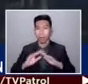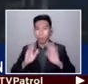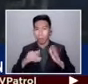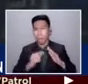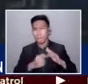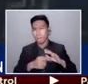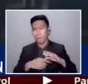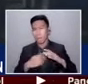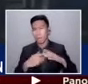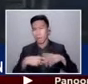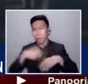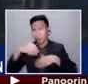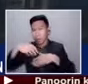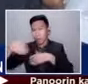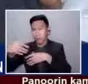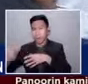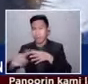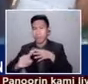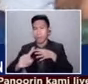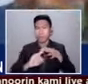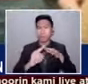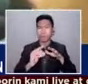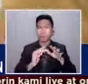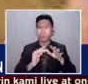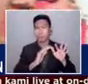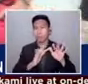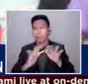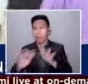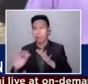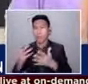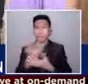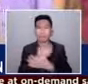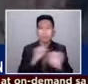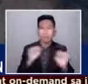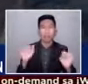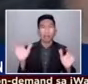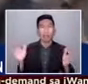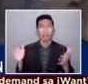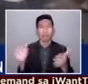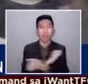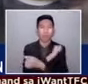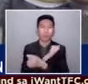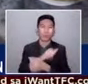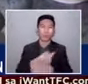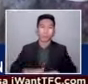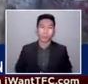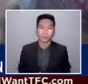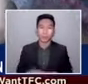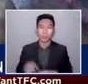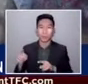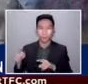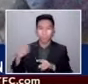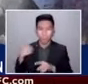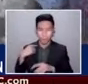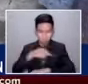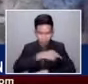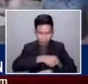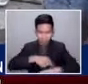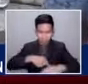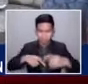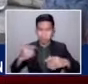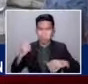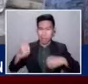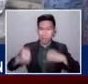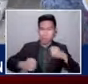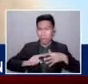na halos wala nang naisalba. Si Apolinario Almo nagtamo ng sugat sa braso dahil sa pagmamadali na